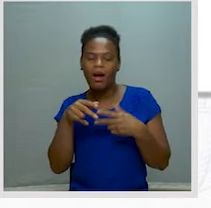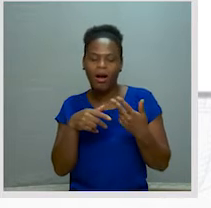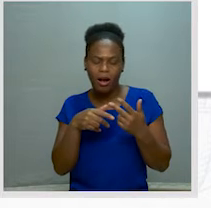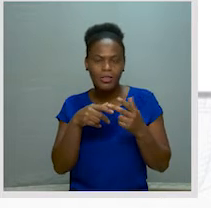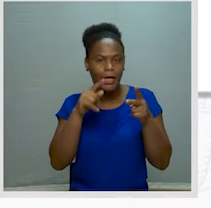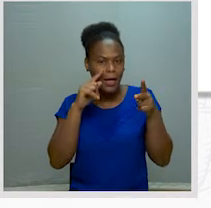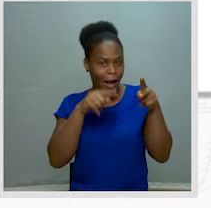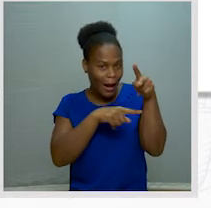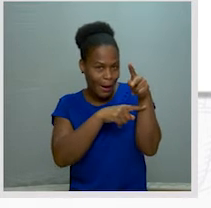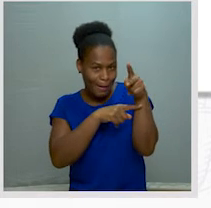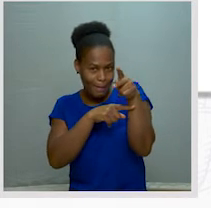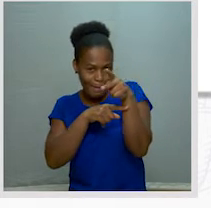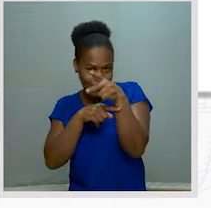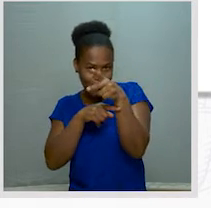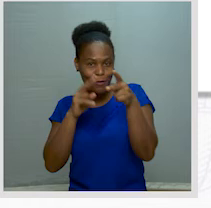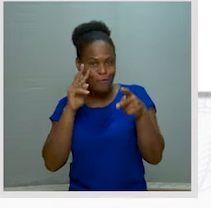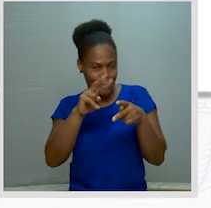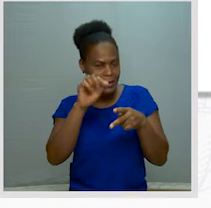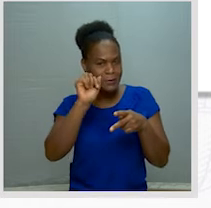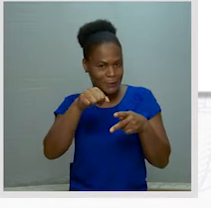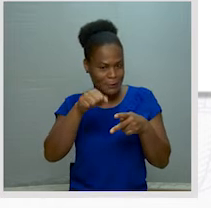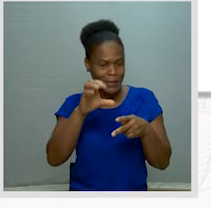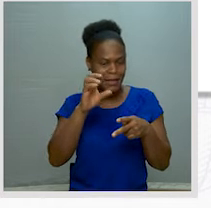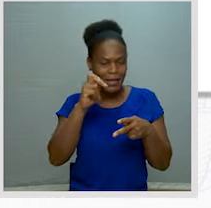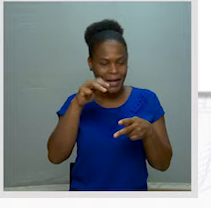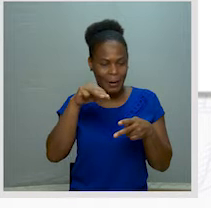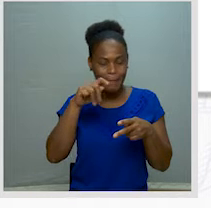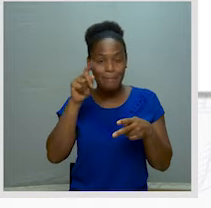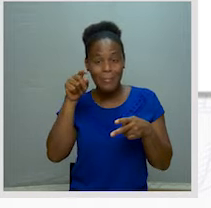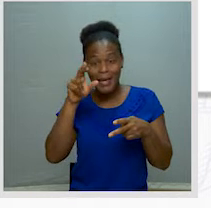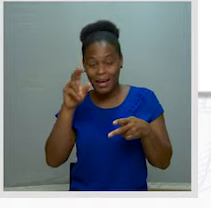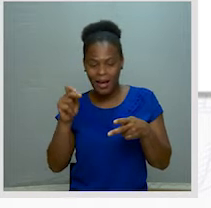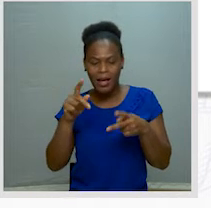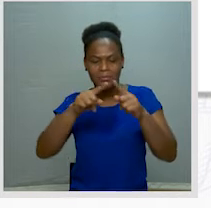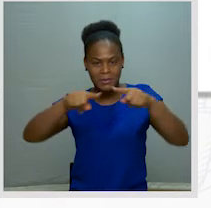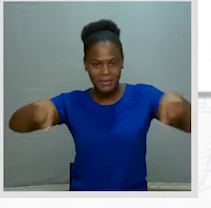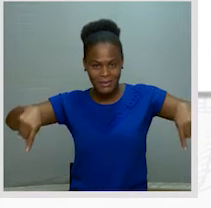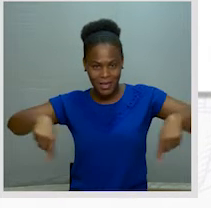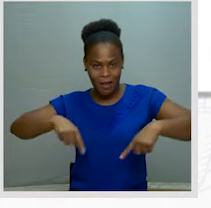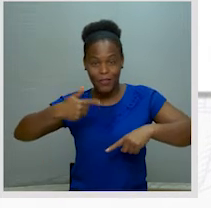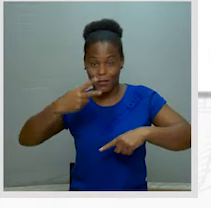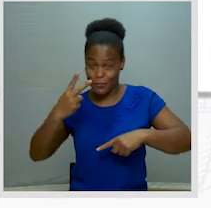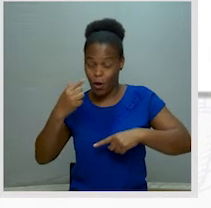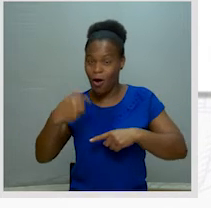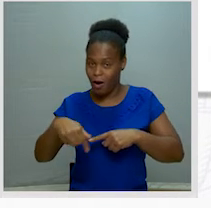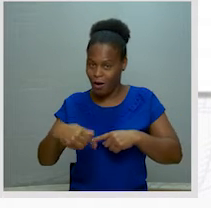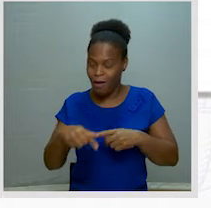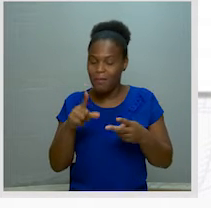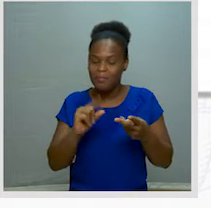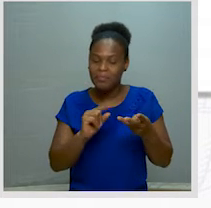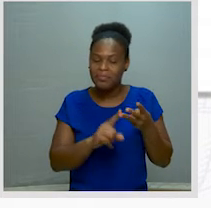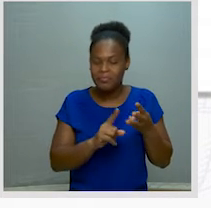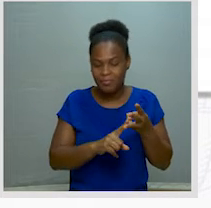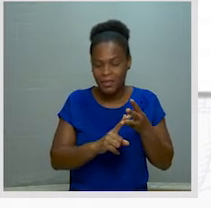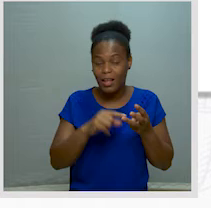une caméra, ou alors des caméras. Vous avez un studio de télévision, vous